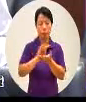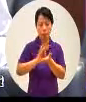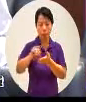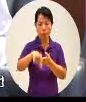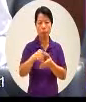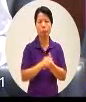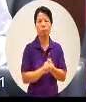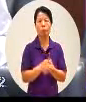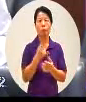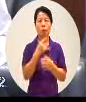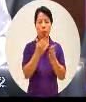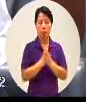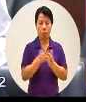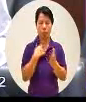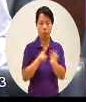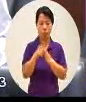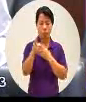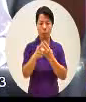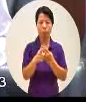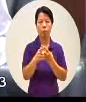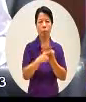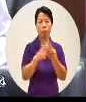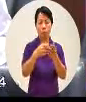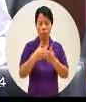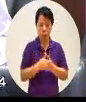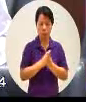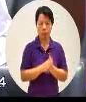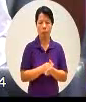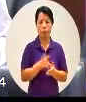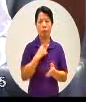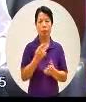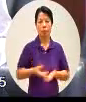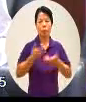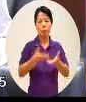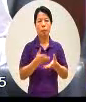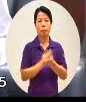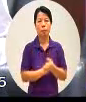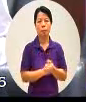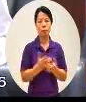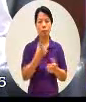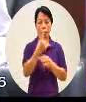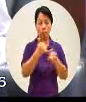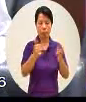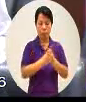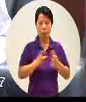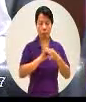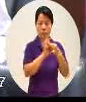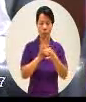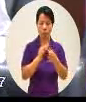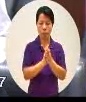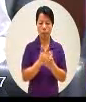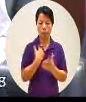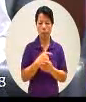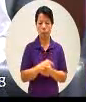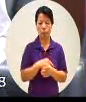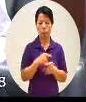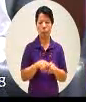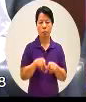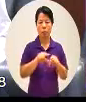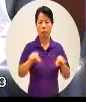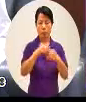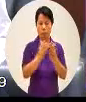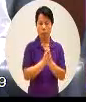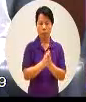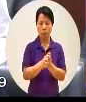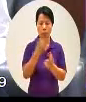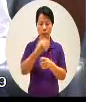们要本着你们的专业，然后提供出来我们要如何有一个妥善的偿债